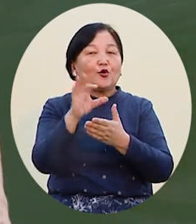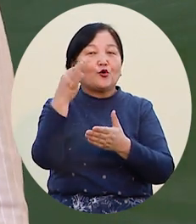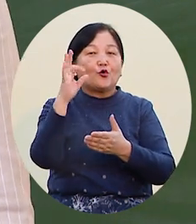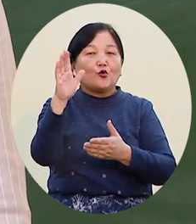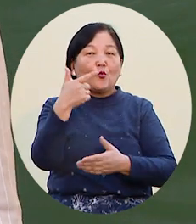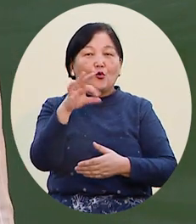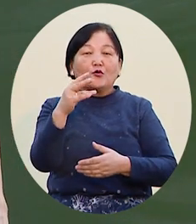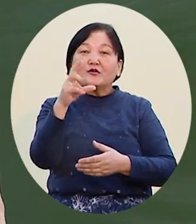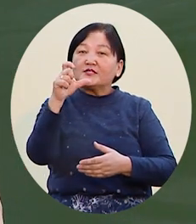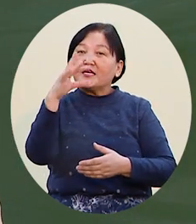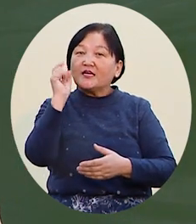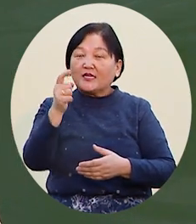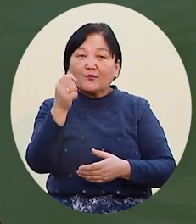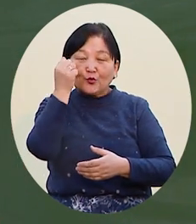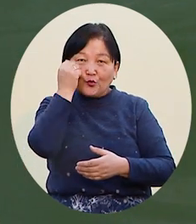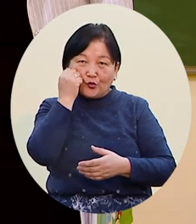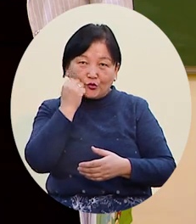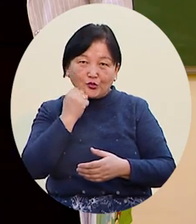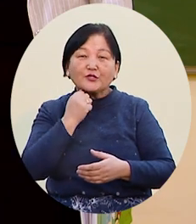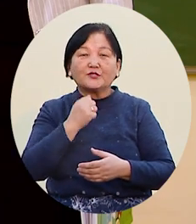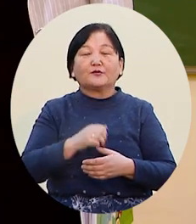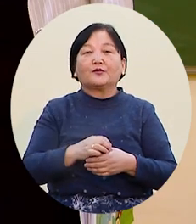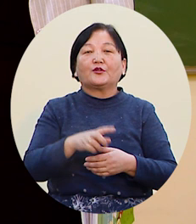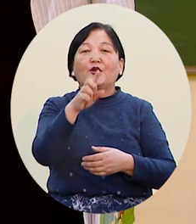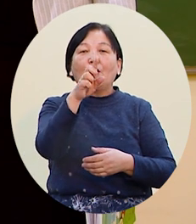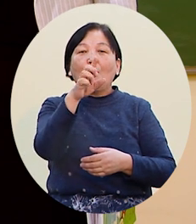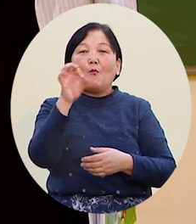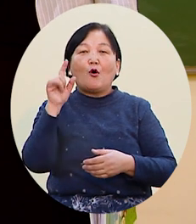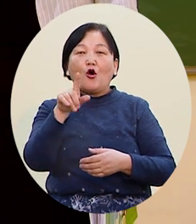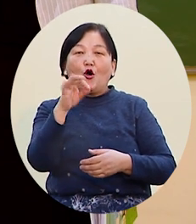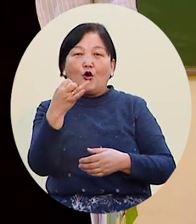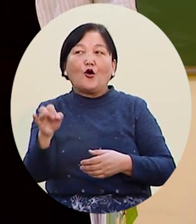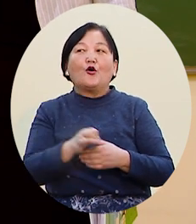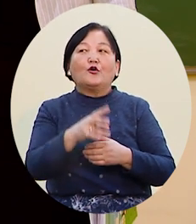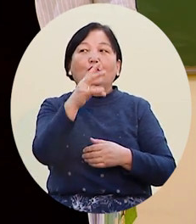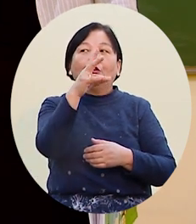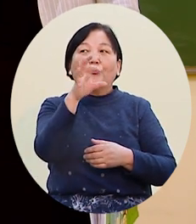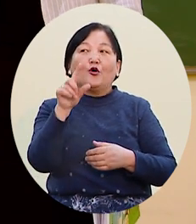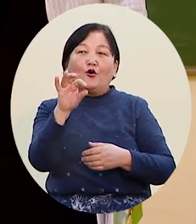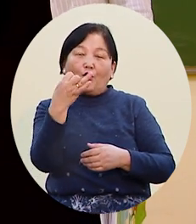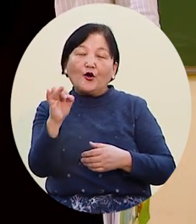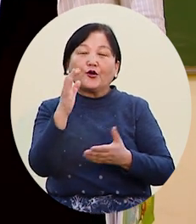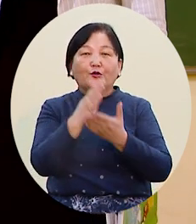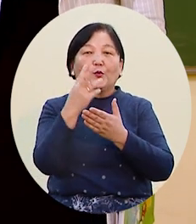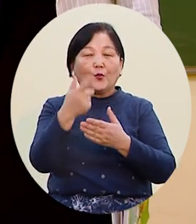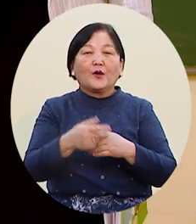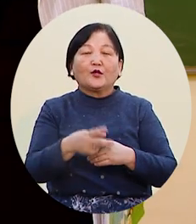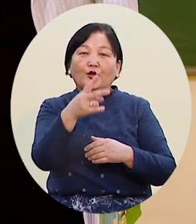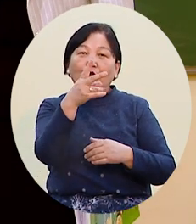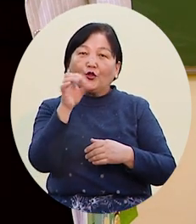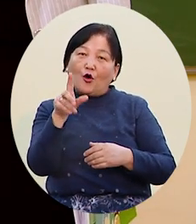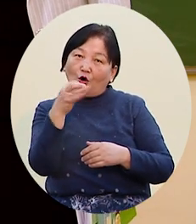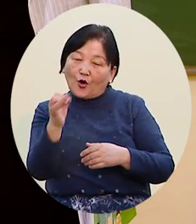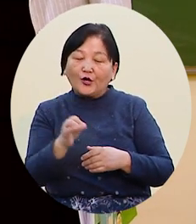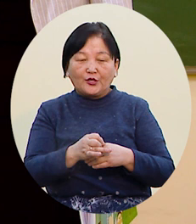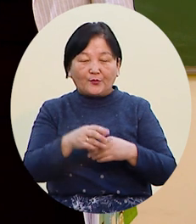Тэгэхээр сэрх гэдэг нь ийм утгатай үг байна. Нохо гэдэг бол одоо нохот хорогдсон нойрмөг алагдаан тухай